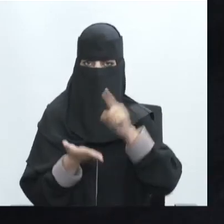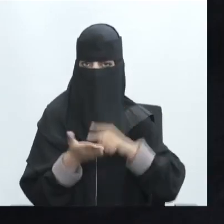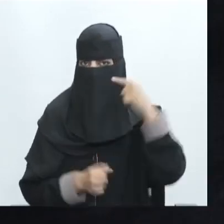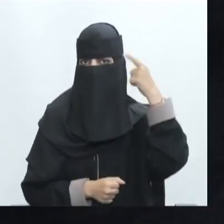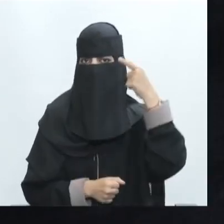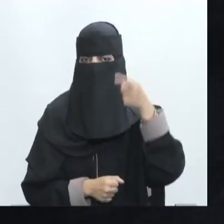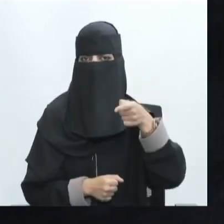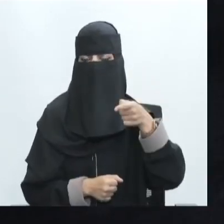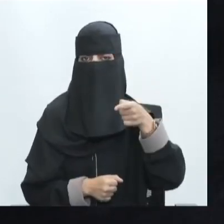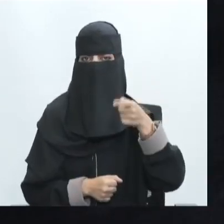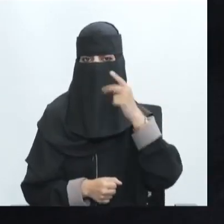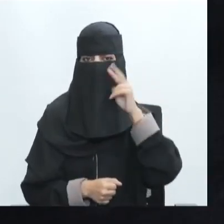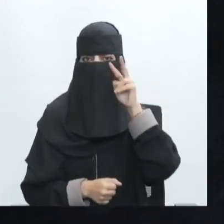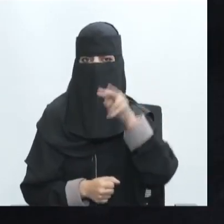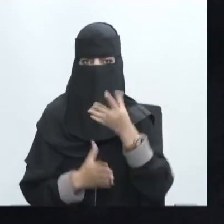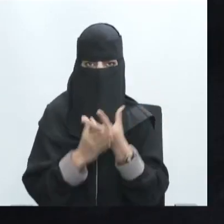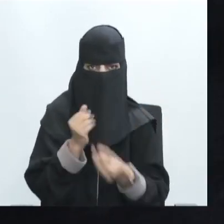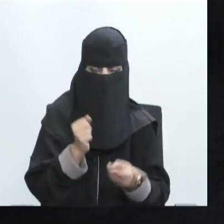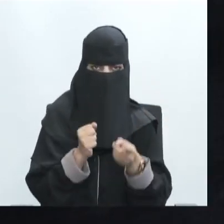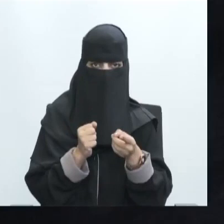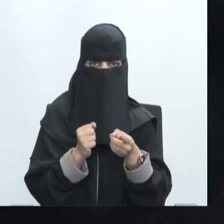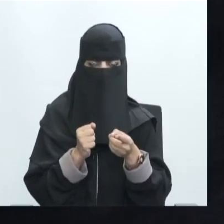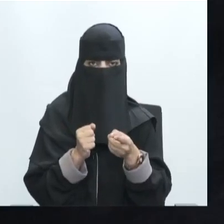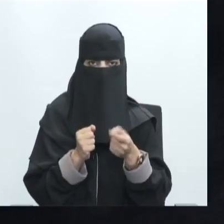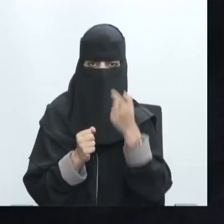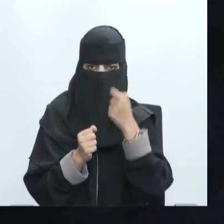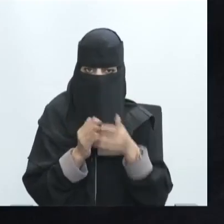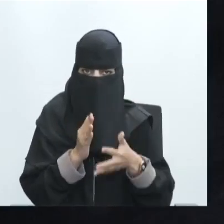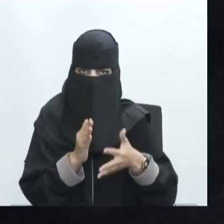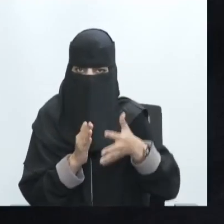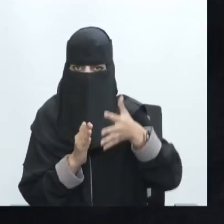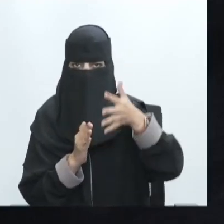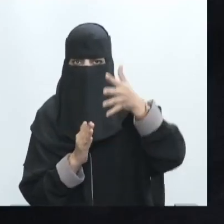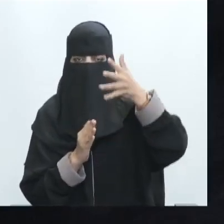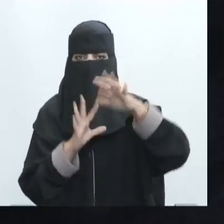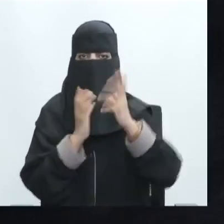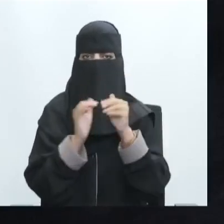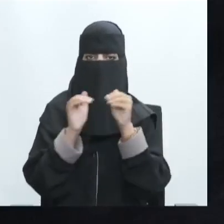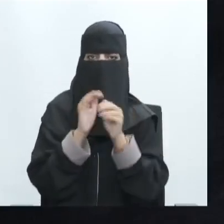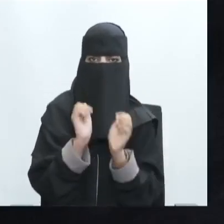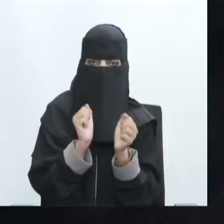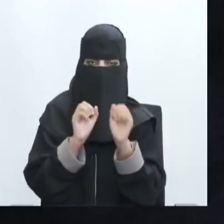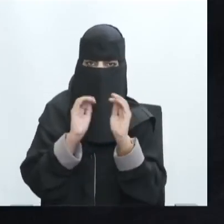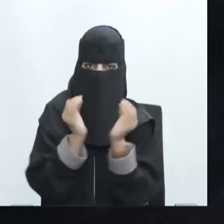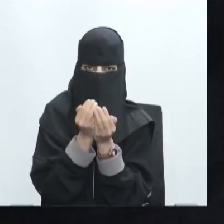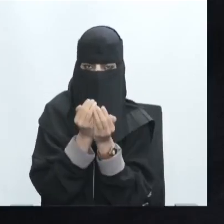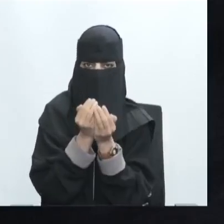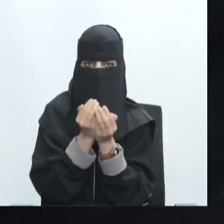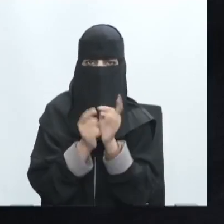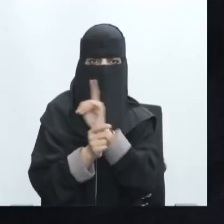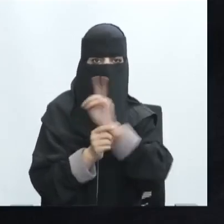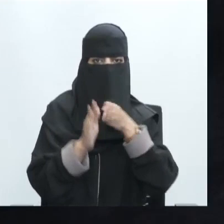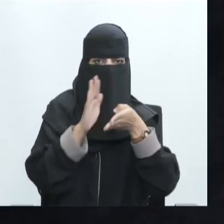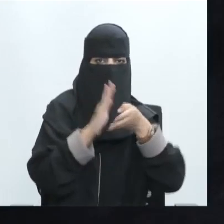يفكر اذا ولد وعاش في غرفه مغلقه لم يخرج